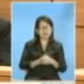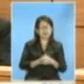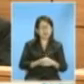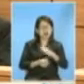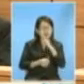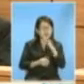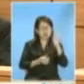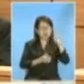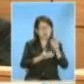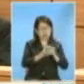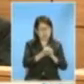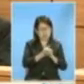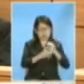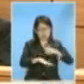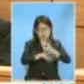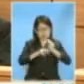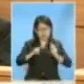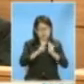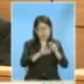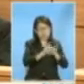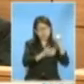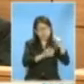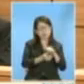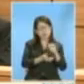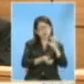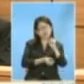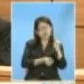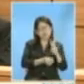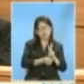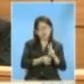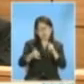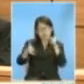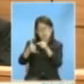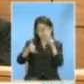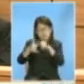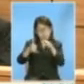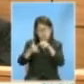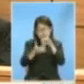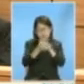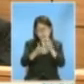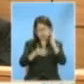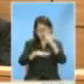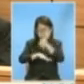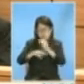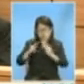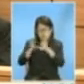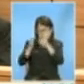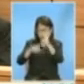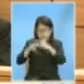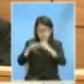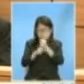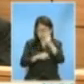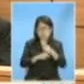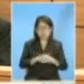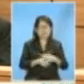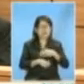ผัวเป็นรัฐมนตรีเมียเป็นสวเป็นประธานตรวจสอบทุจริตผัวนี่ทำได้ไหมครับท่านประธานครับนี่แหละครับถึงผม